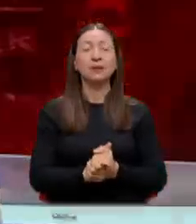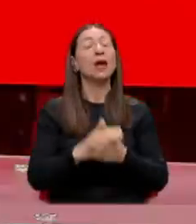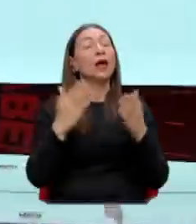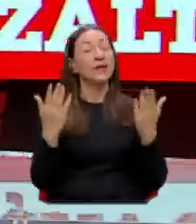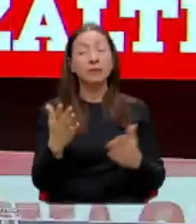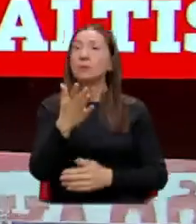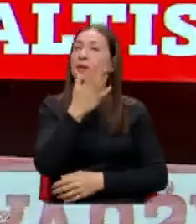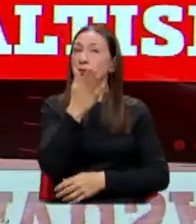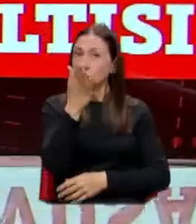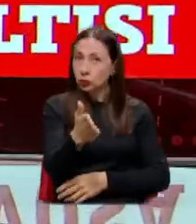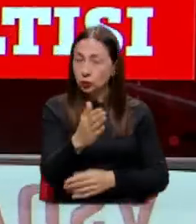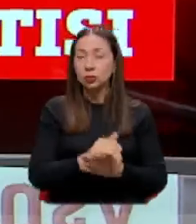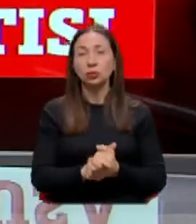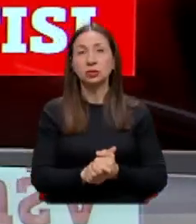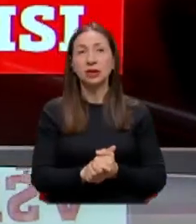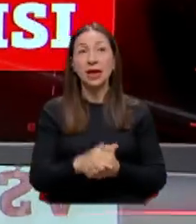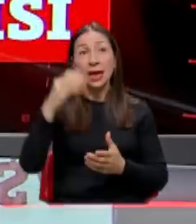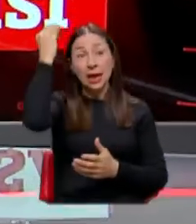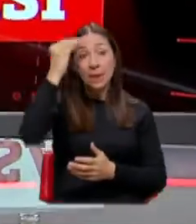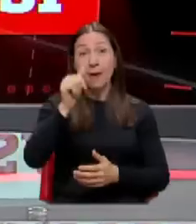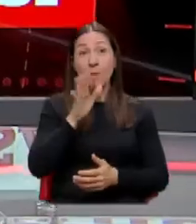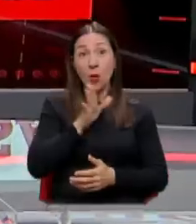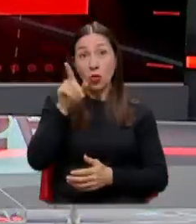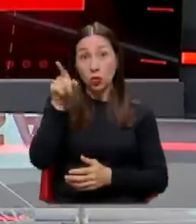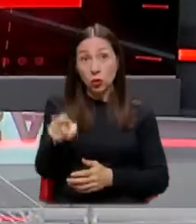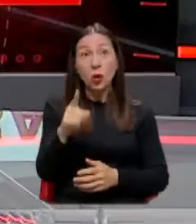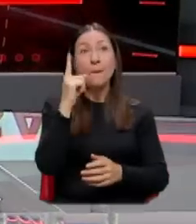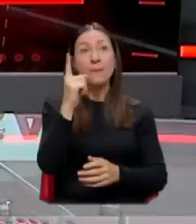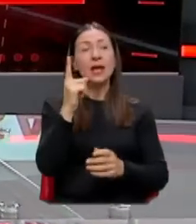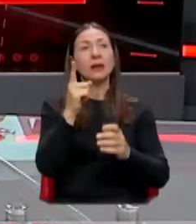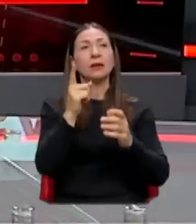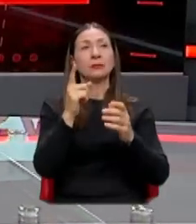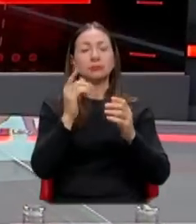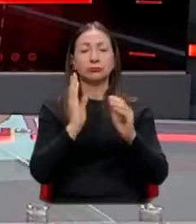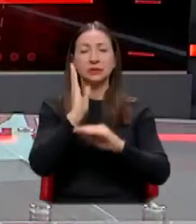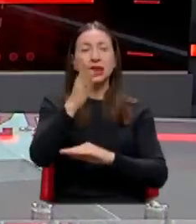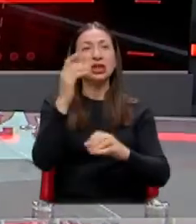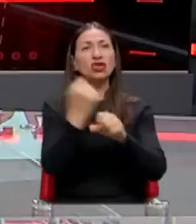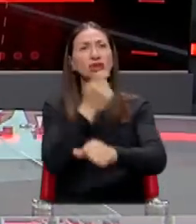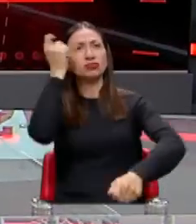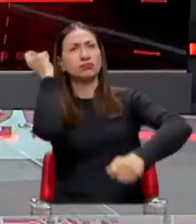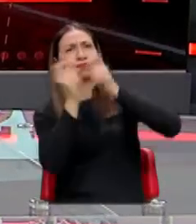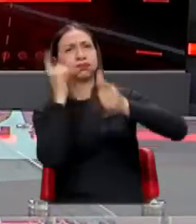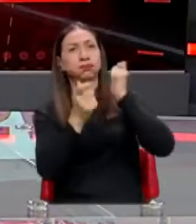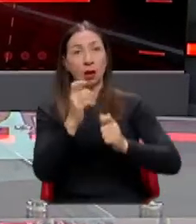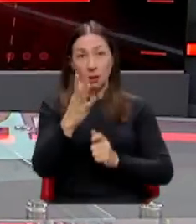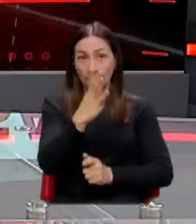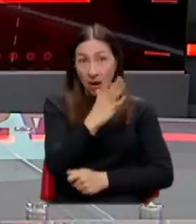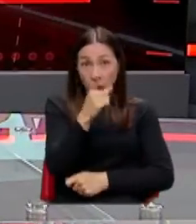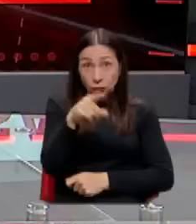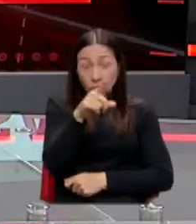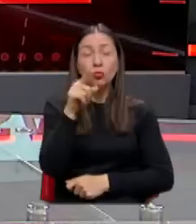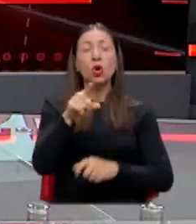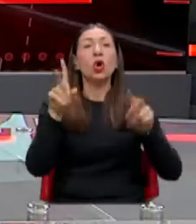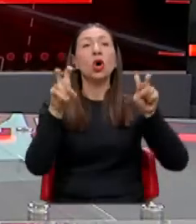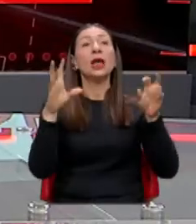Efendim biliyorsunuz Ekrem İmamoğlu'nun bir programı sırasında taşlı bir saldırı söz konusuydu. Bu konuyla